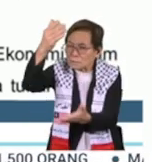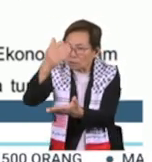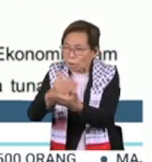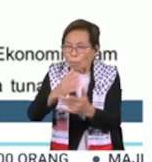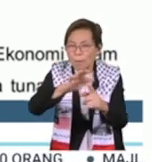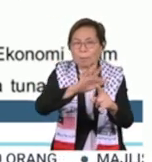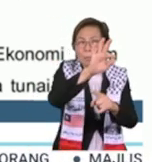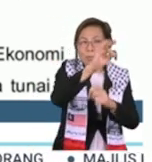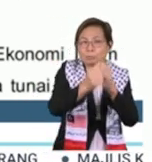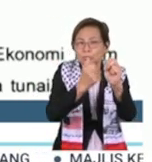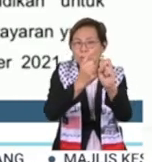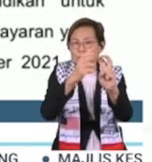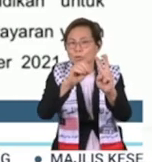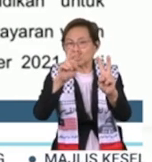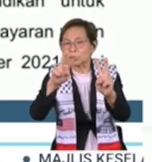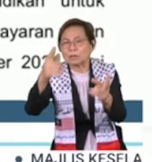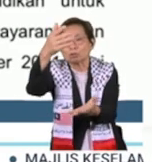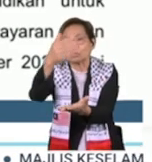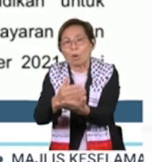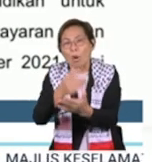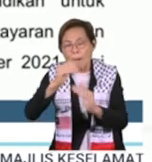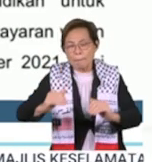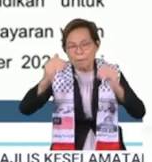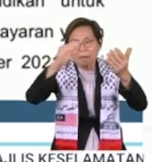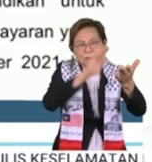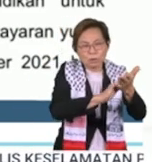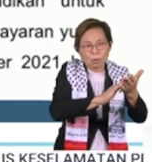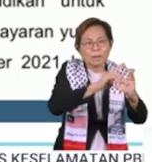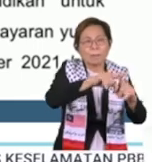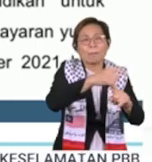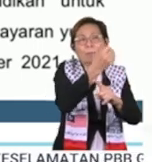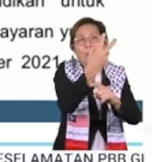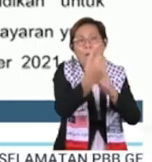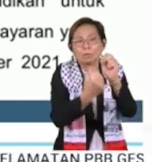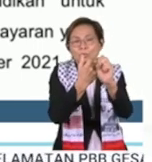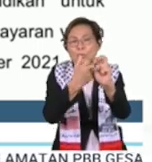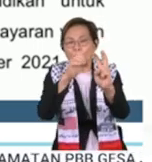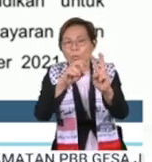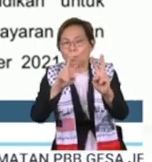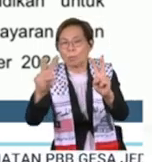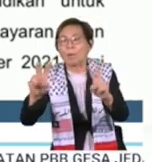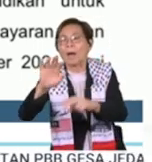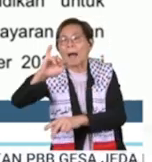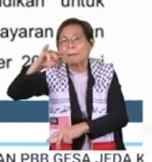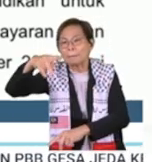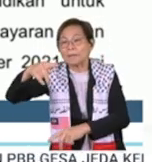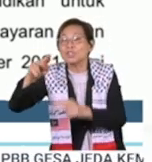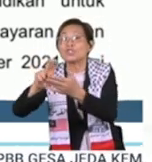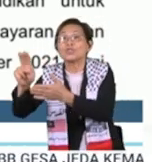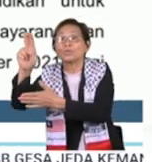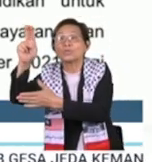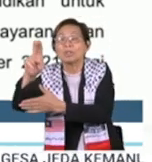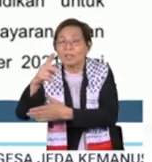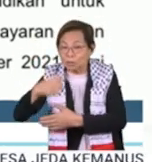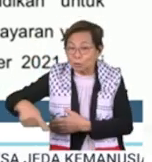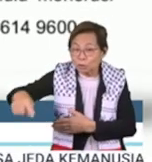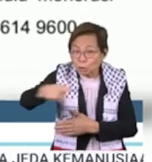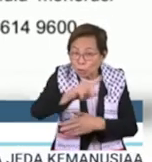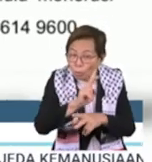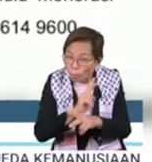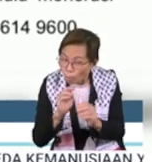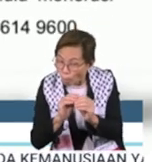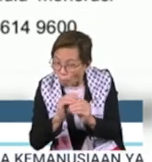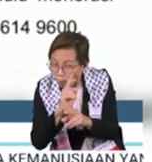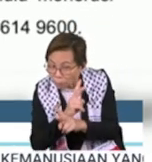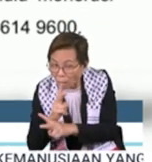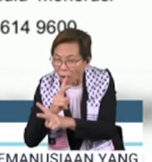pada September 2021 bagi peringkat sekolah dan Disember 2022 bagi peringkat IPT. Orang ramai diminta lebih